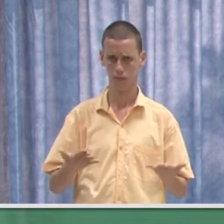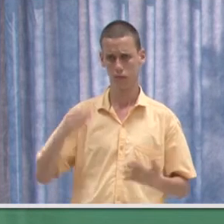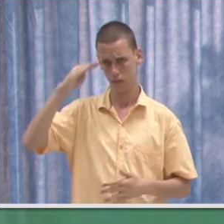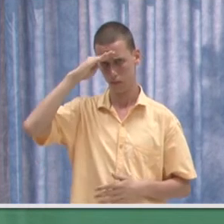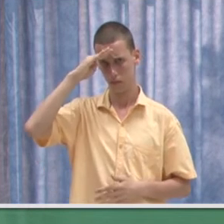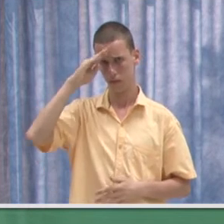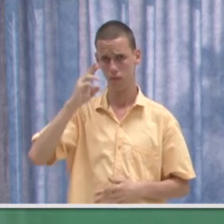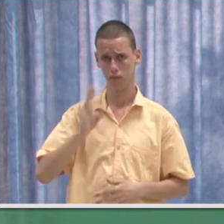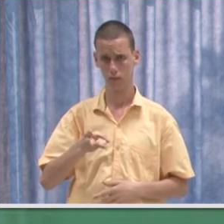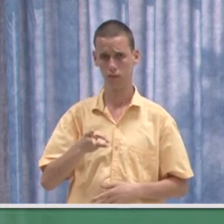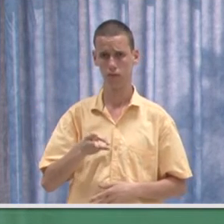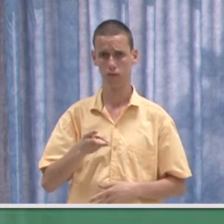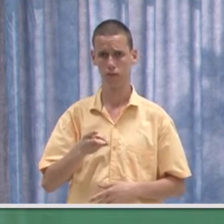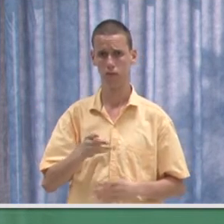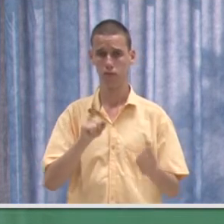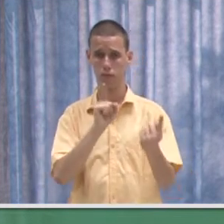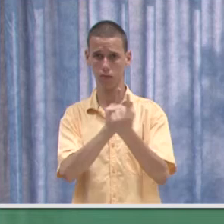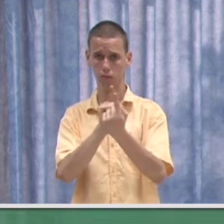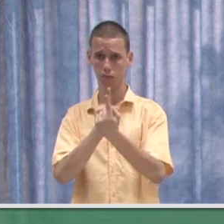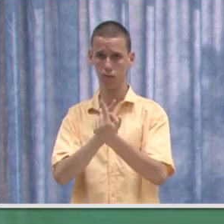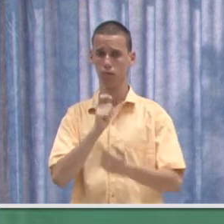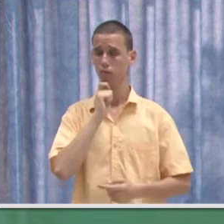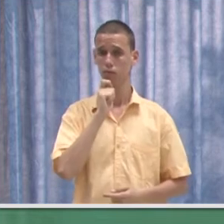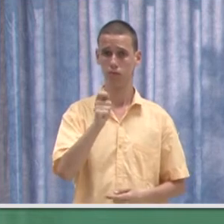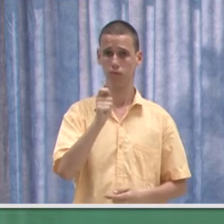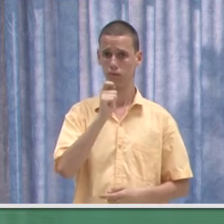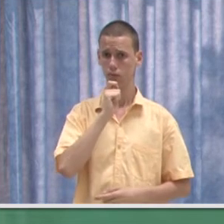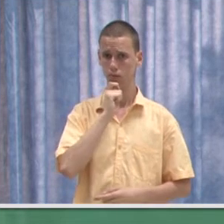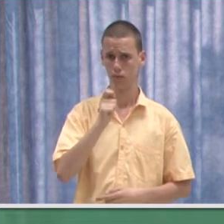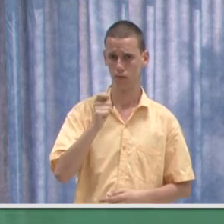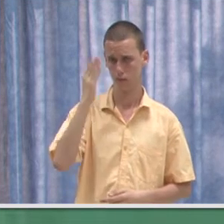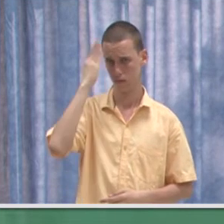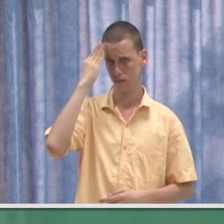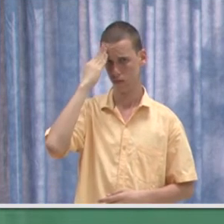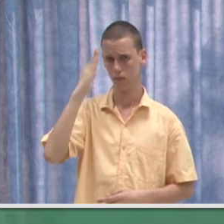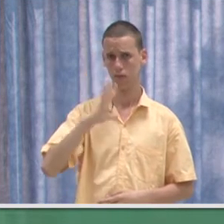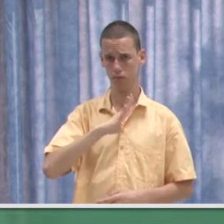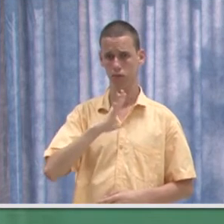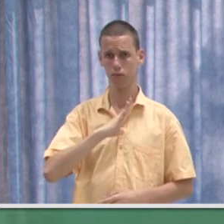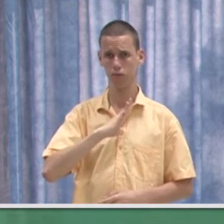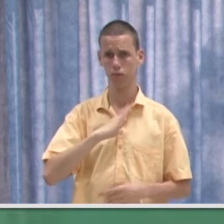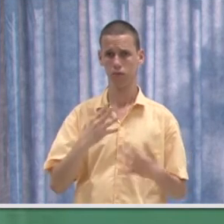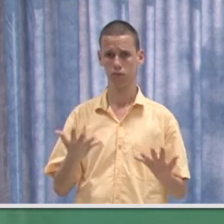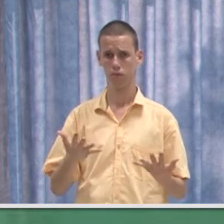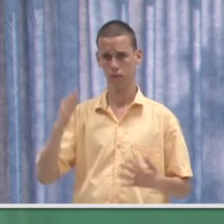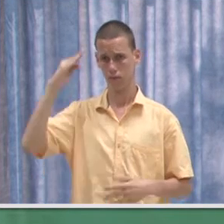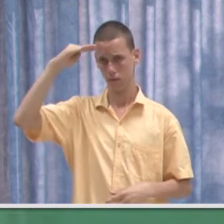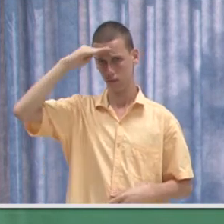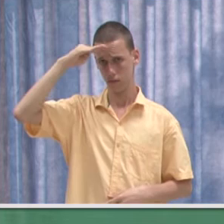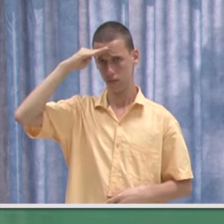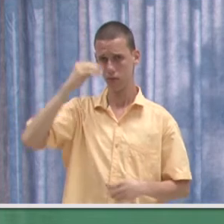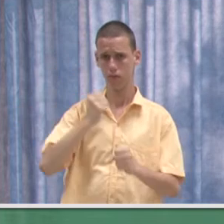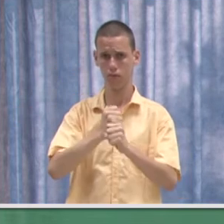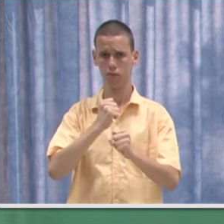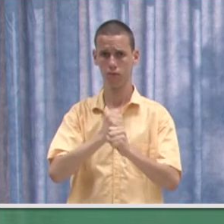interview, Ben, je me dis qu'il y a une interview. Je me dis pourquoi il y a une finalisation sur l'enquête. Soit il y a une enquête sur quoi